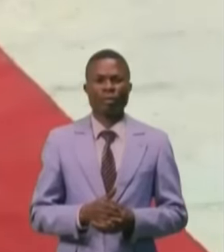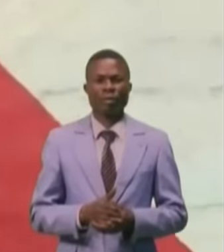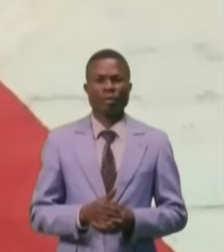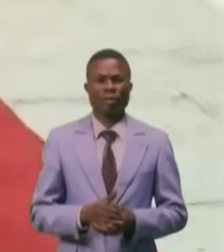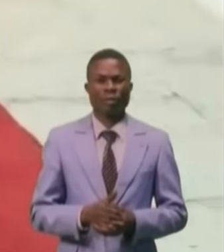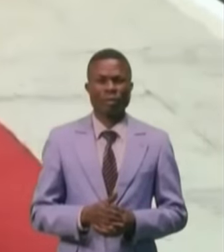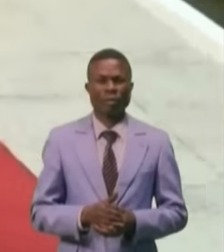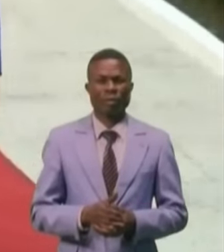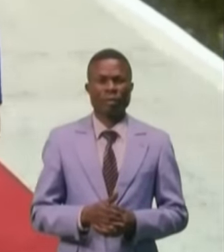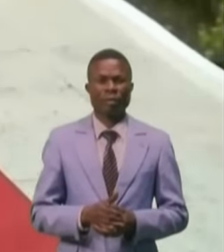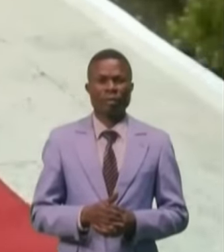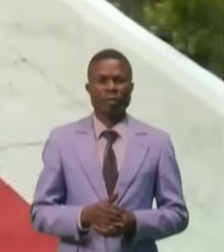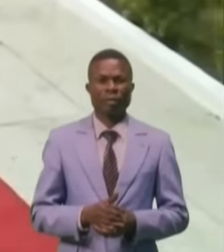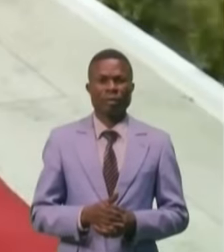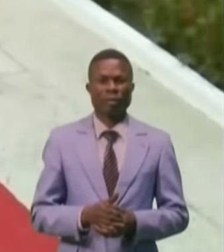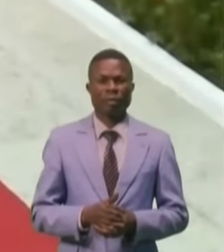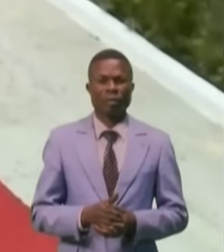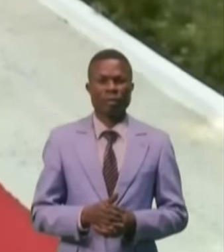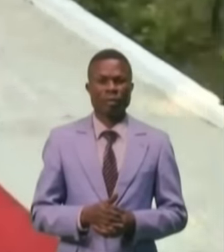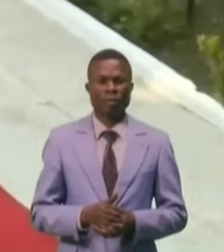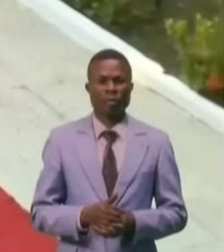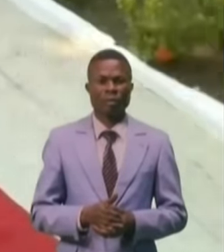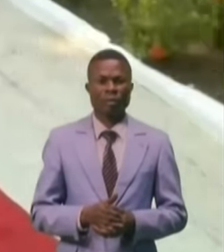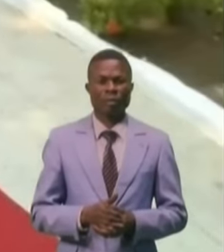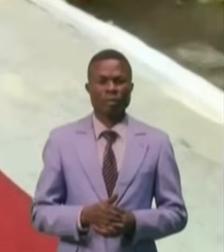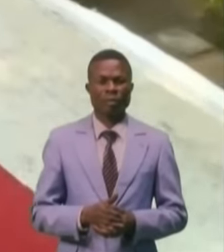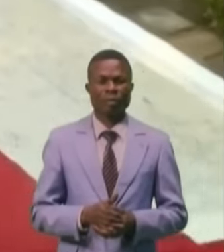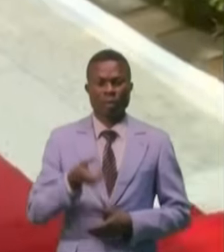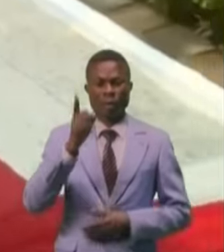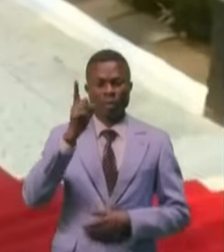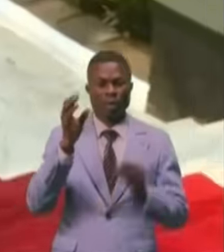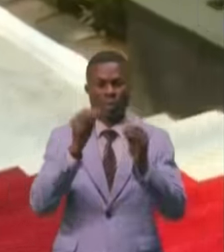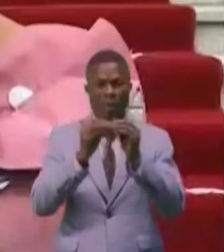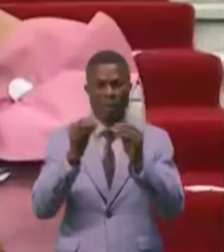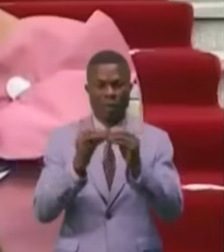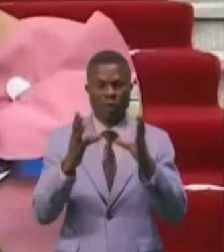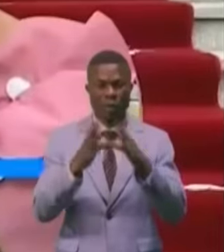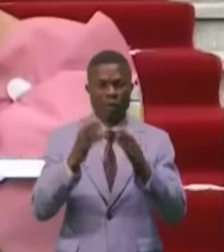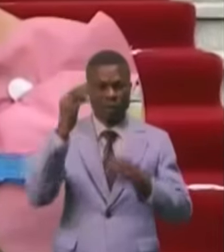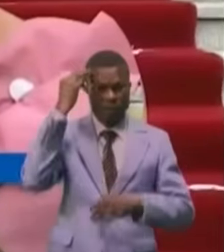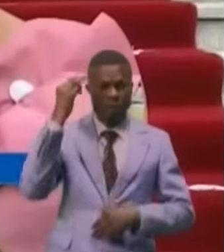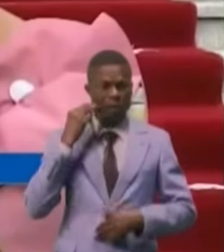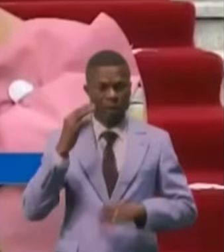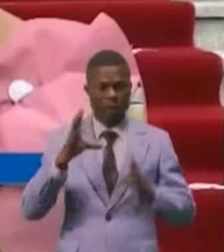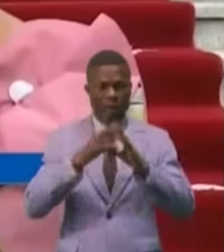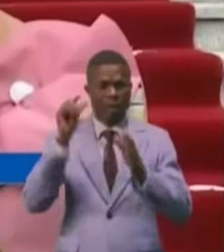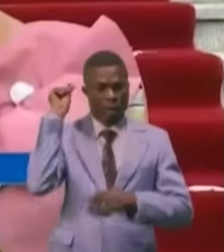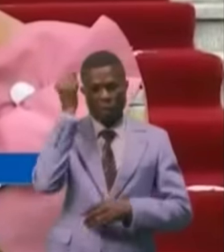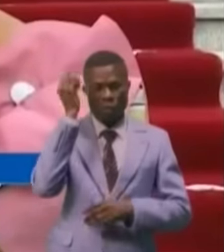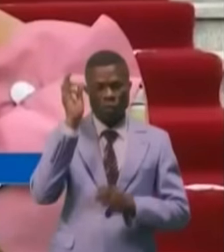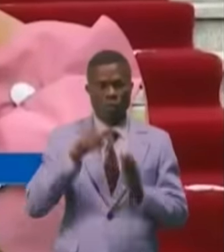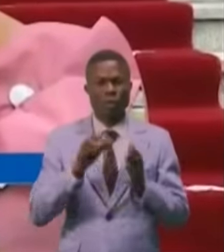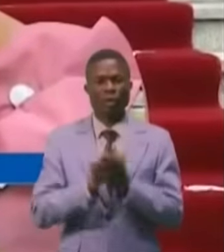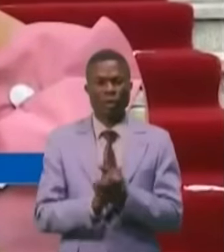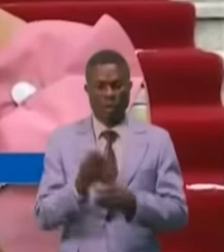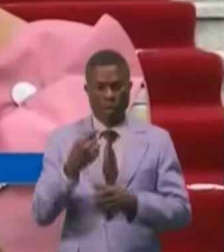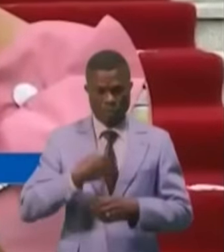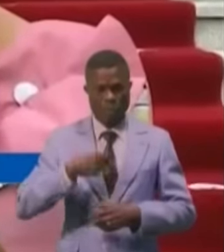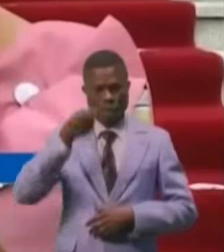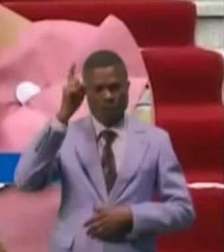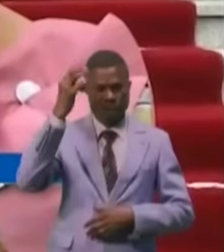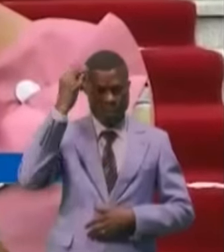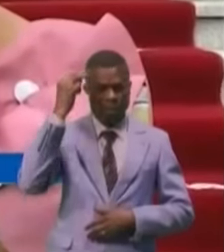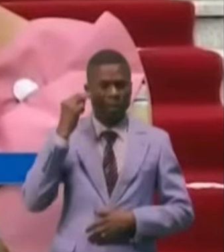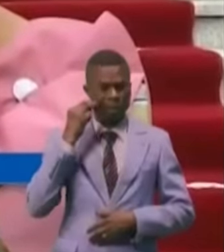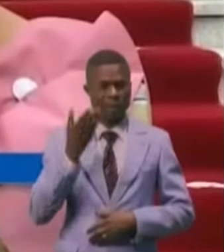14 juin, c'est notre première réunion du conseil de ministres avec le gouvernement dont je suis appelée